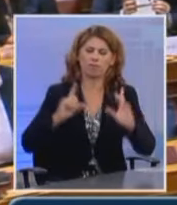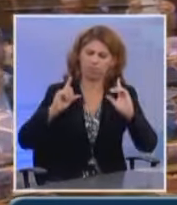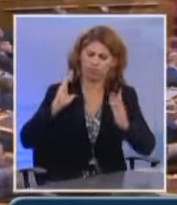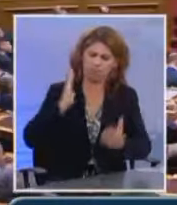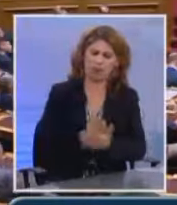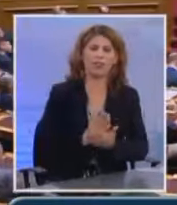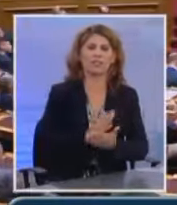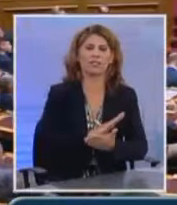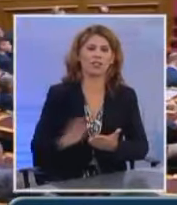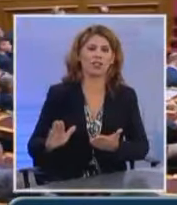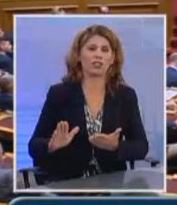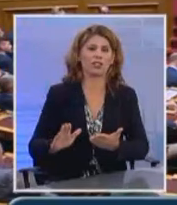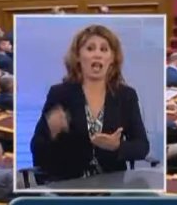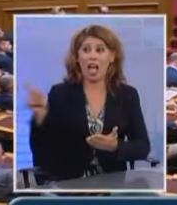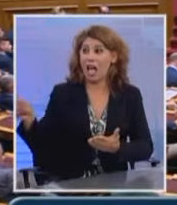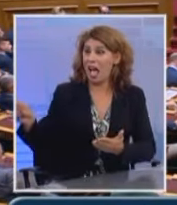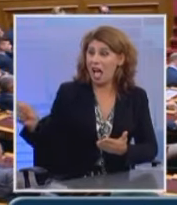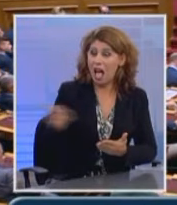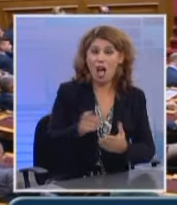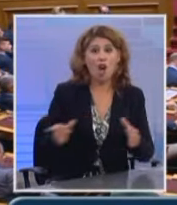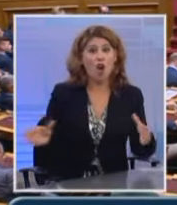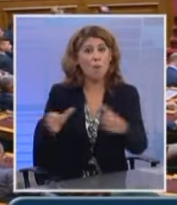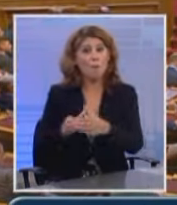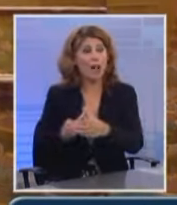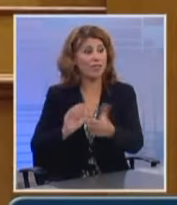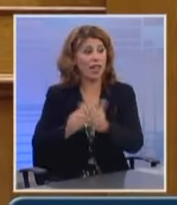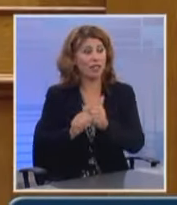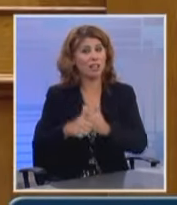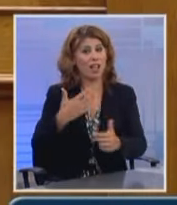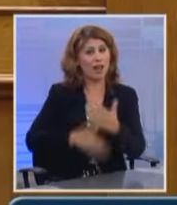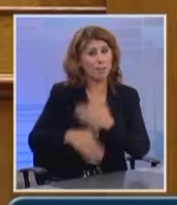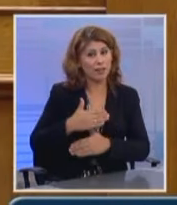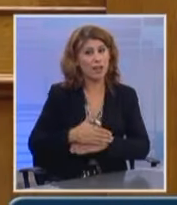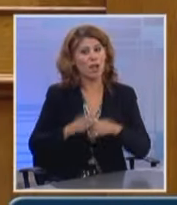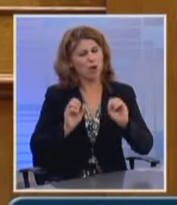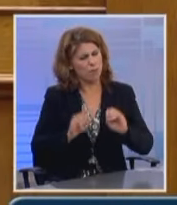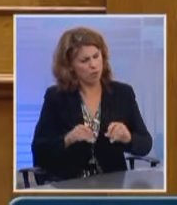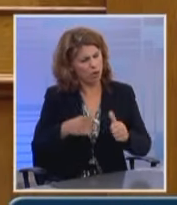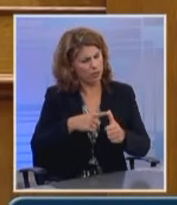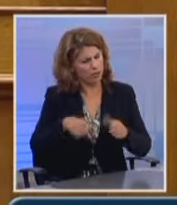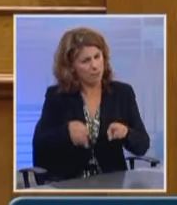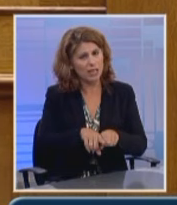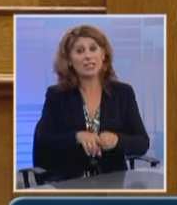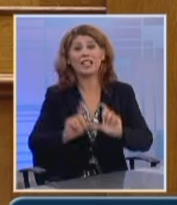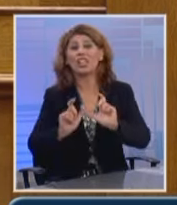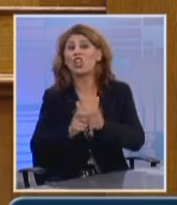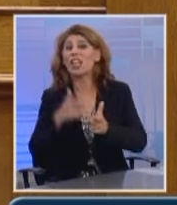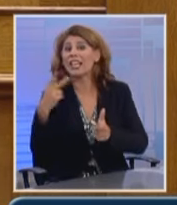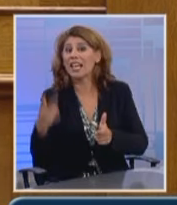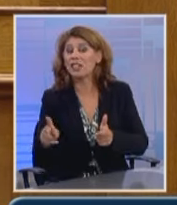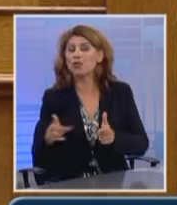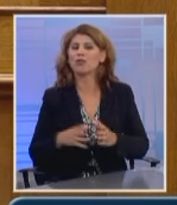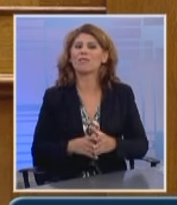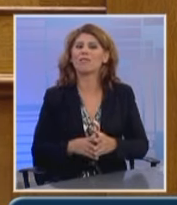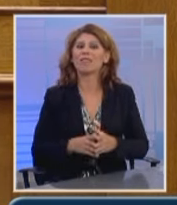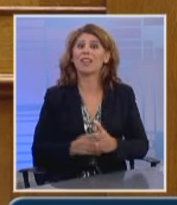αποφασιστικότητα. Αυτή η ομάδα, αυτοί οι αθλητές με αναπηρία, οι προπονητές τους, οι οικογένειές τους,